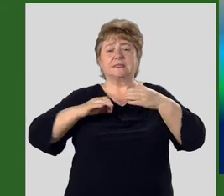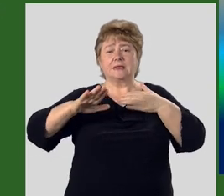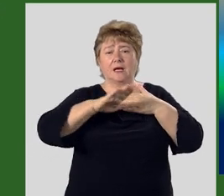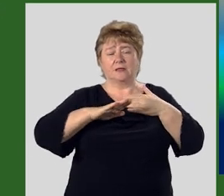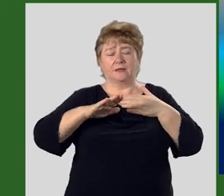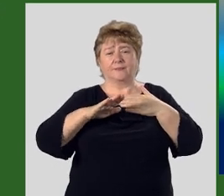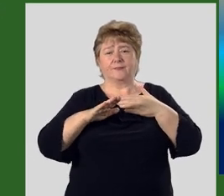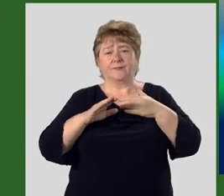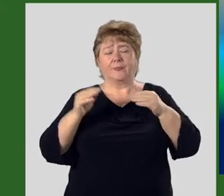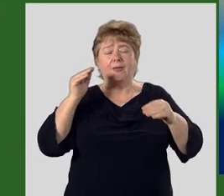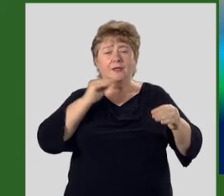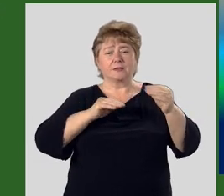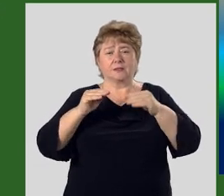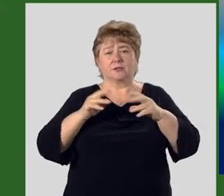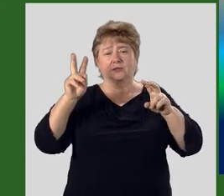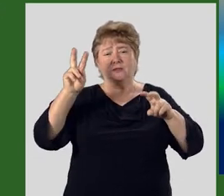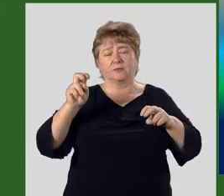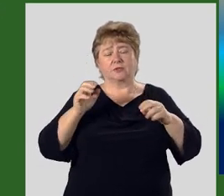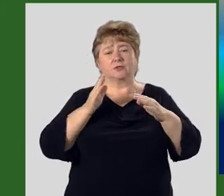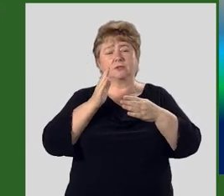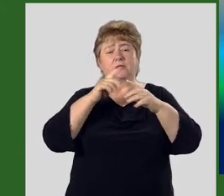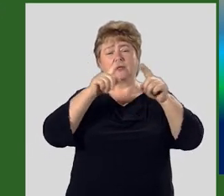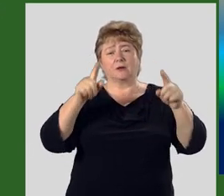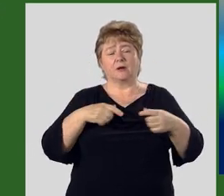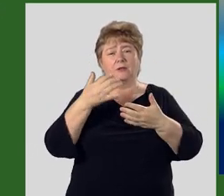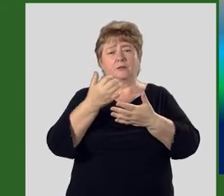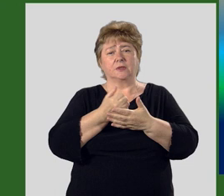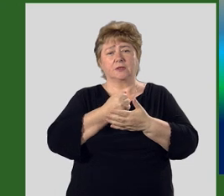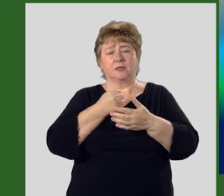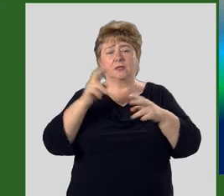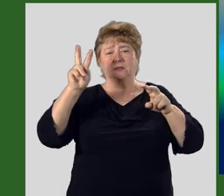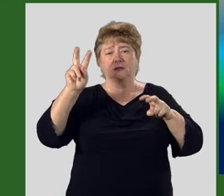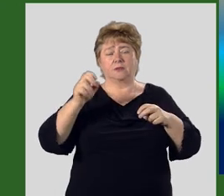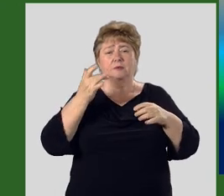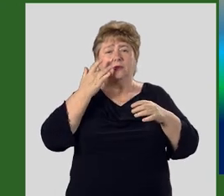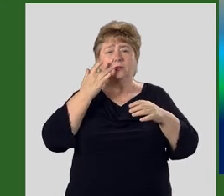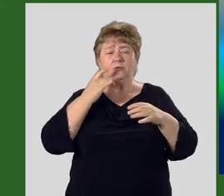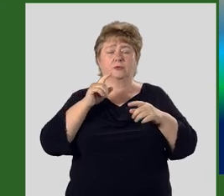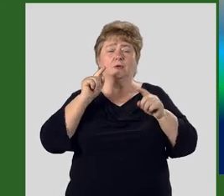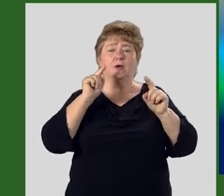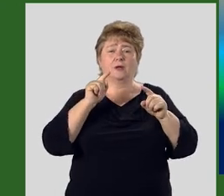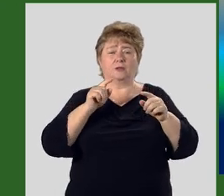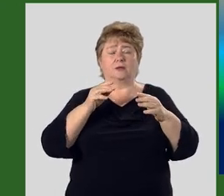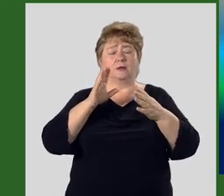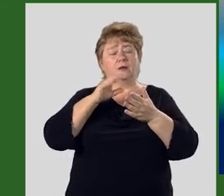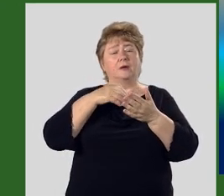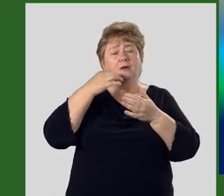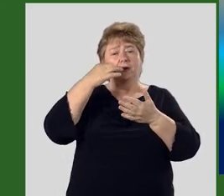страны. Содержание тематических карт определяется темой, которой они посвящены.